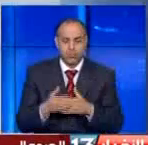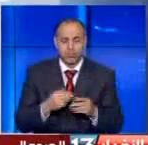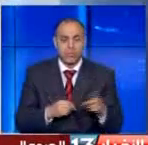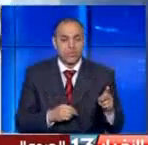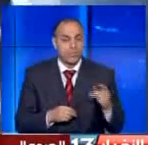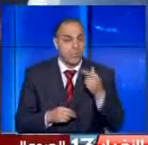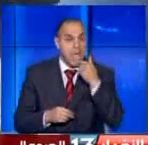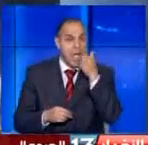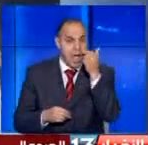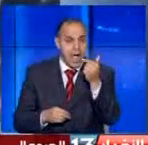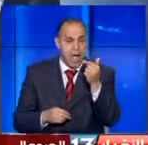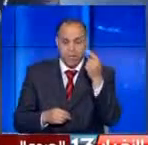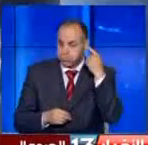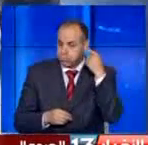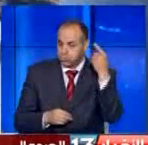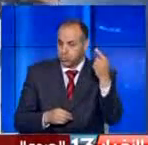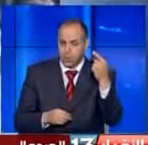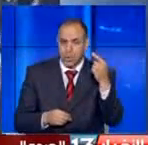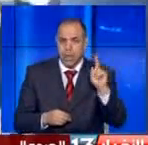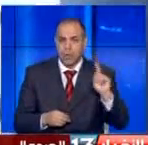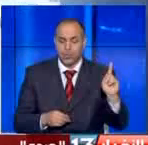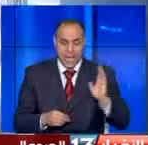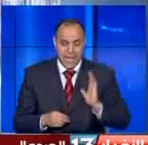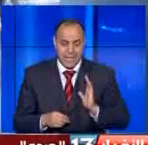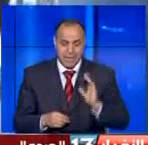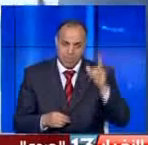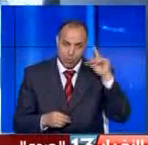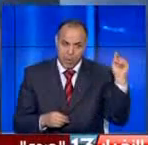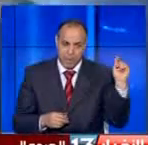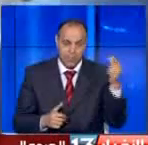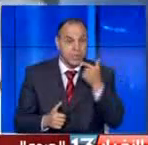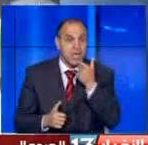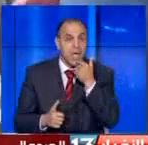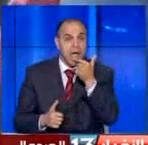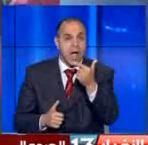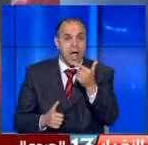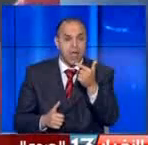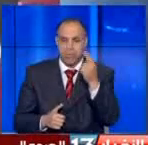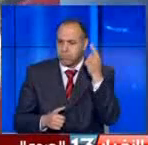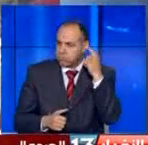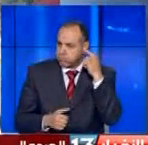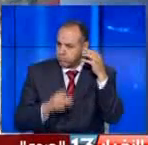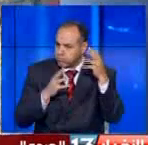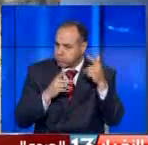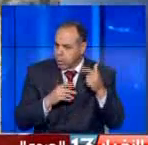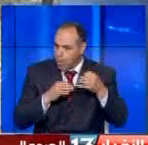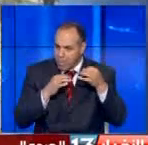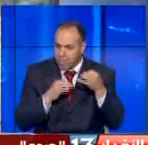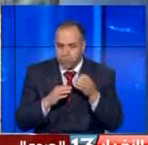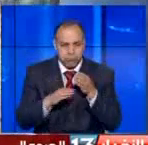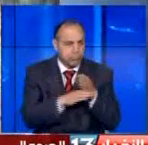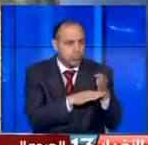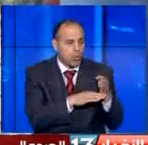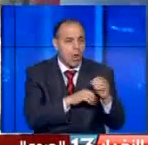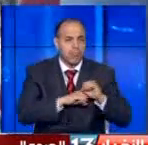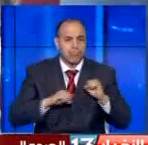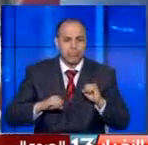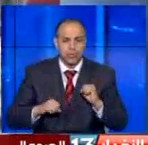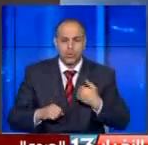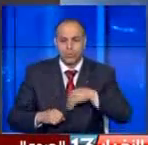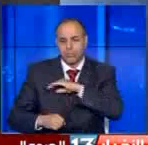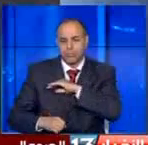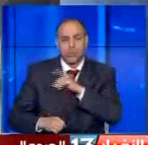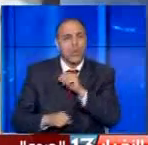بجروحى، وذلك وفق ما أفاد به مصدر عسكري. هذا ولم ترد أي حصيلة للهجومين، كما لم تعلن أي